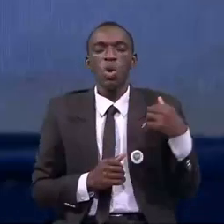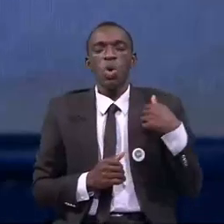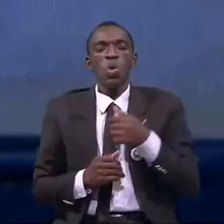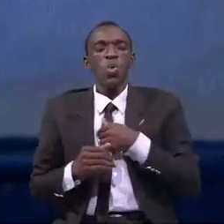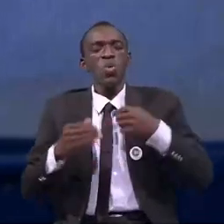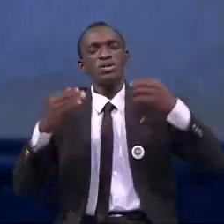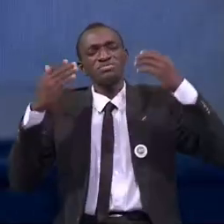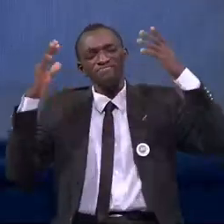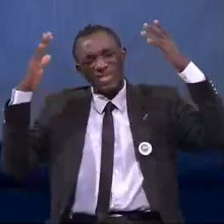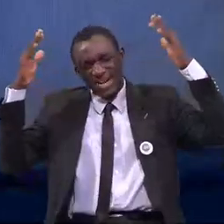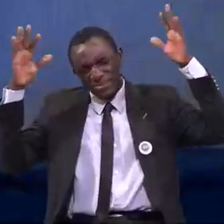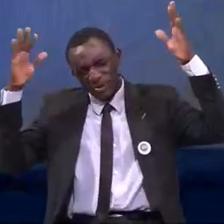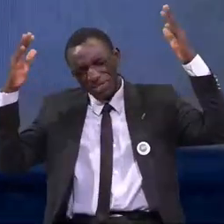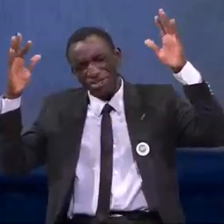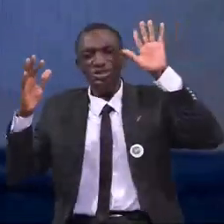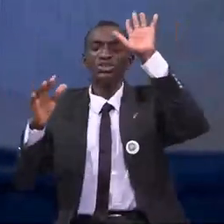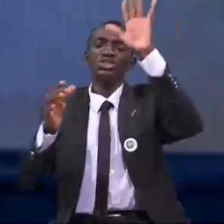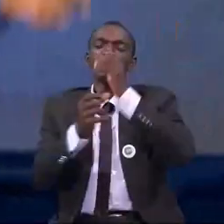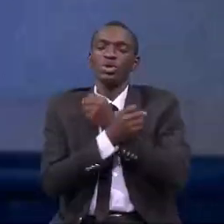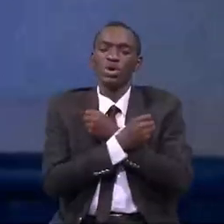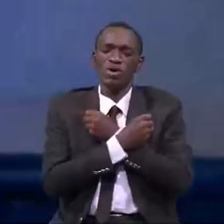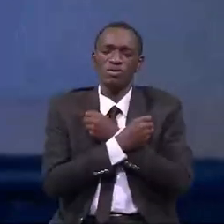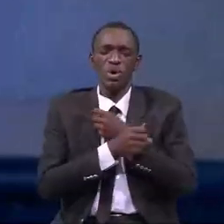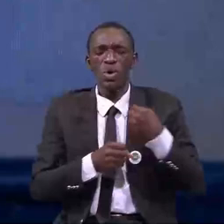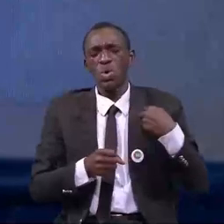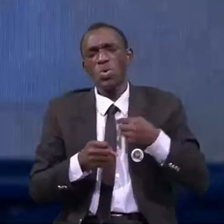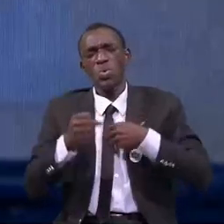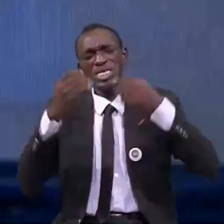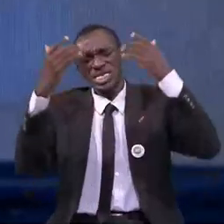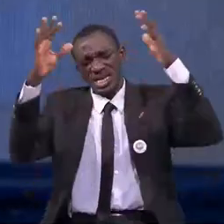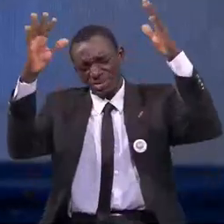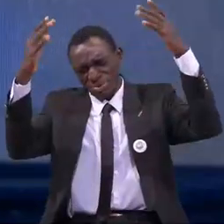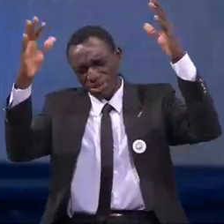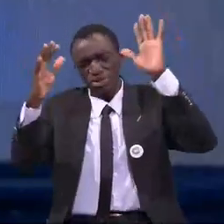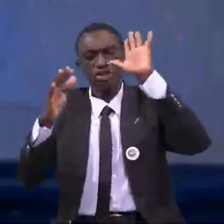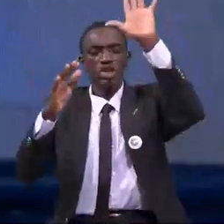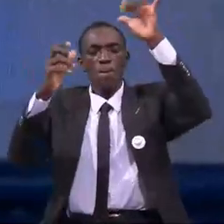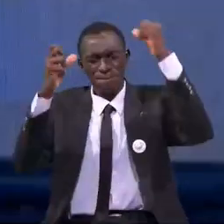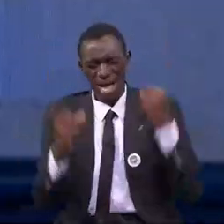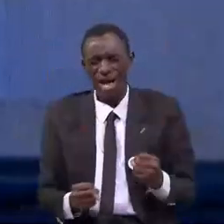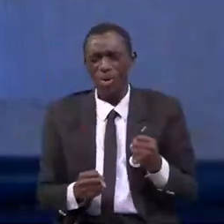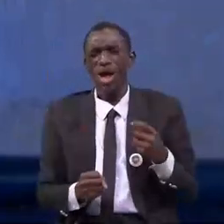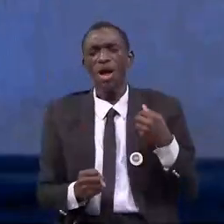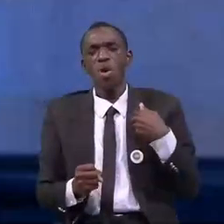Jésus nous célébrons ton amour nous célébrons ta